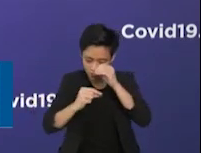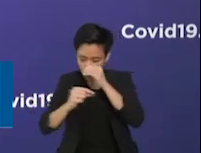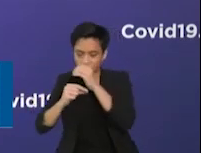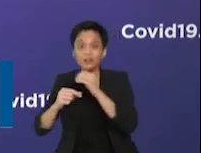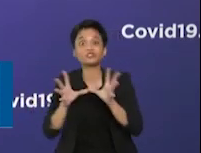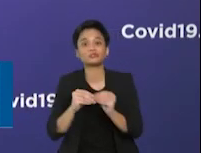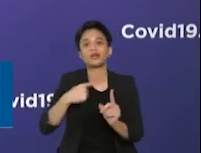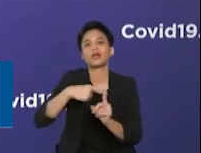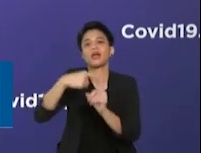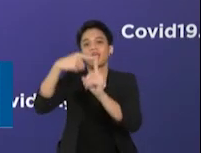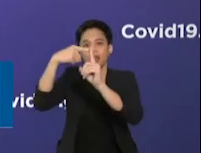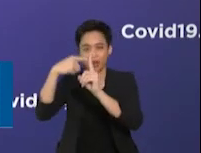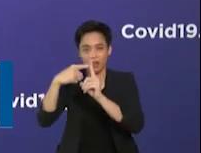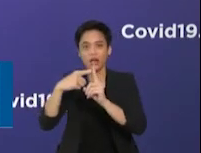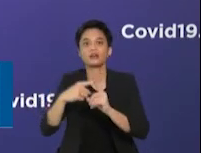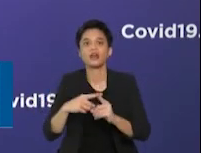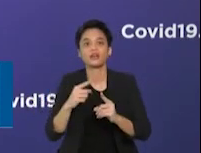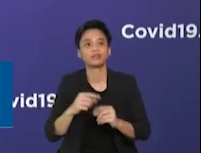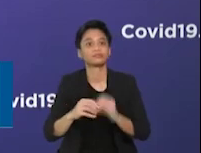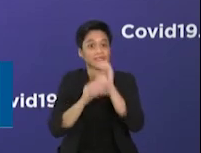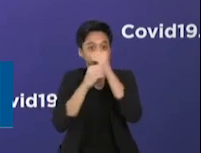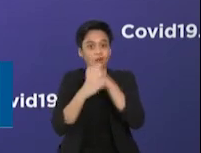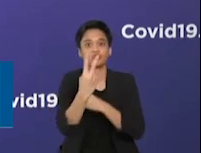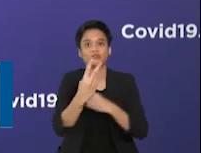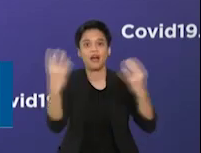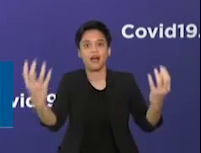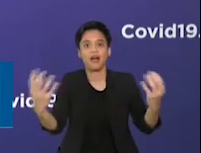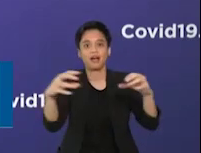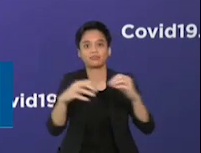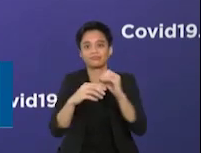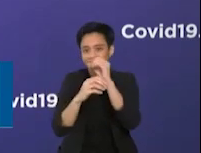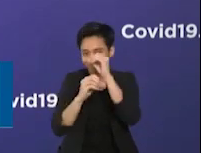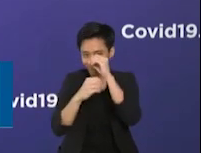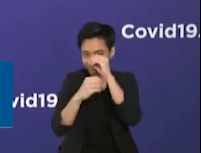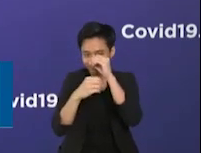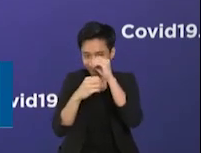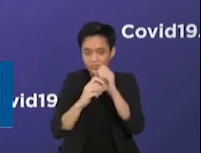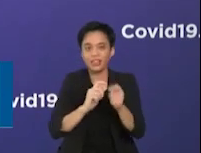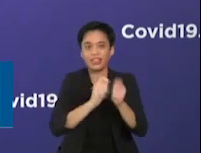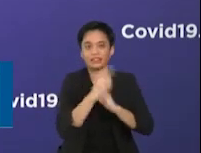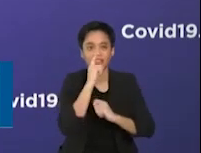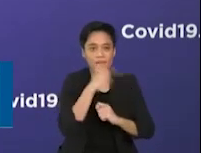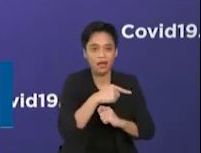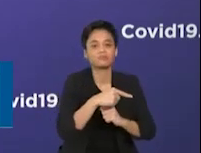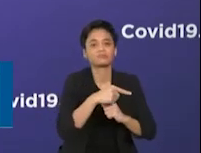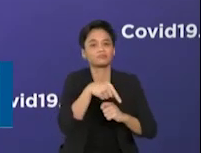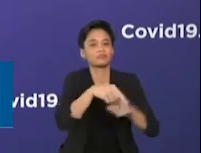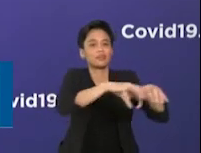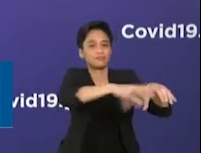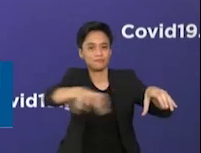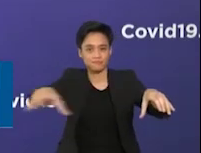lagi dengan penambahan dua laboratorium tes cepat molekul er yang kita laksanakan di beberapa daerah